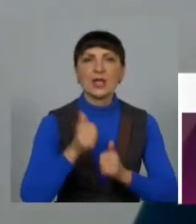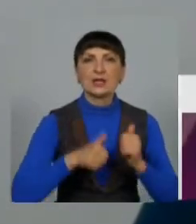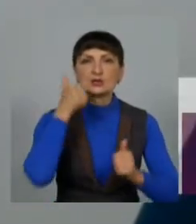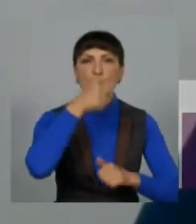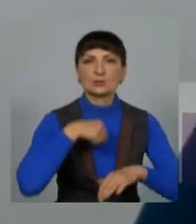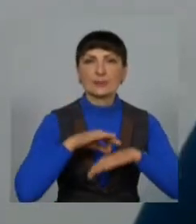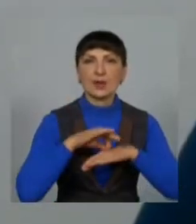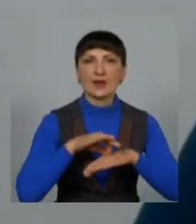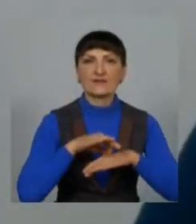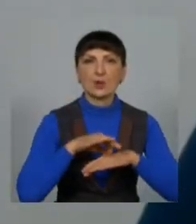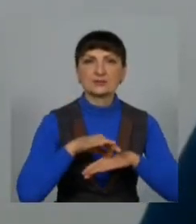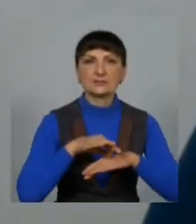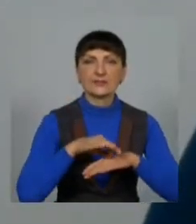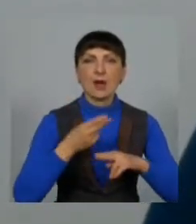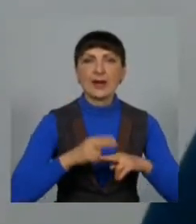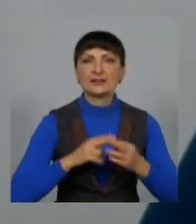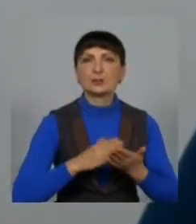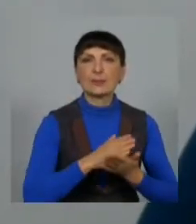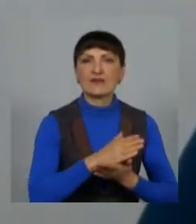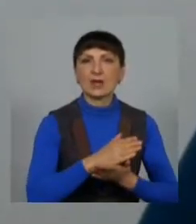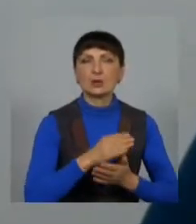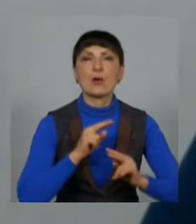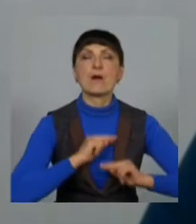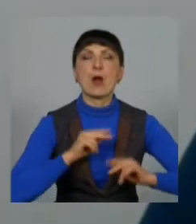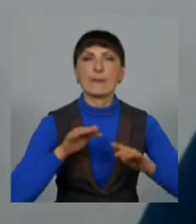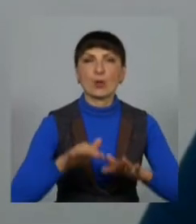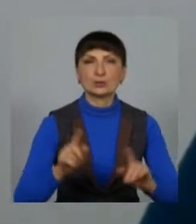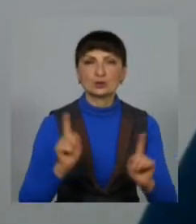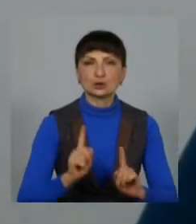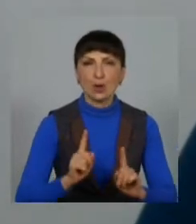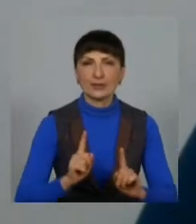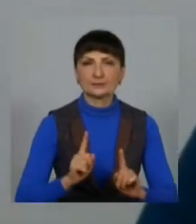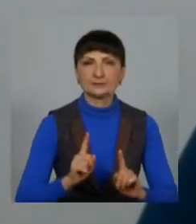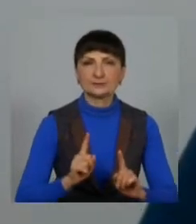Ежегодно мы проводим по данному направлению определенную работу для того, чтобы